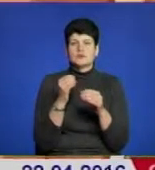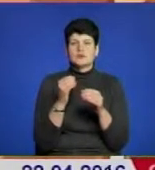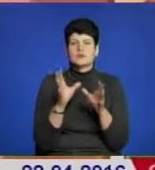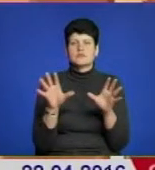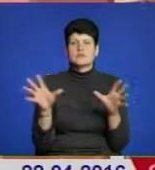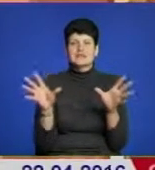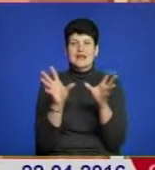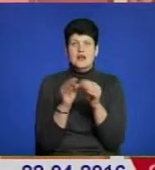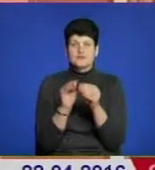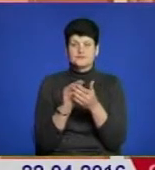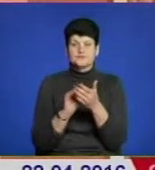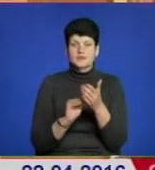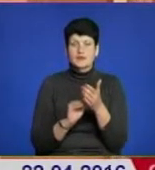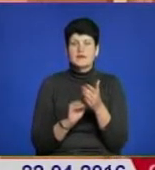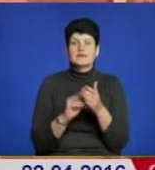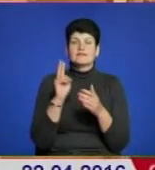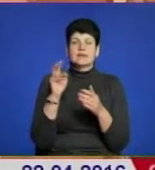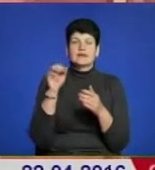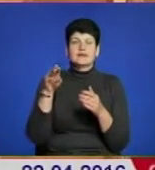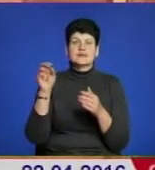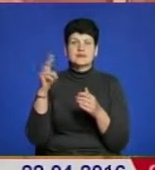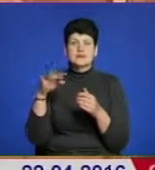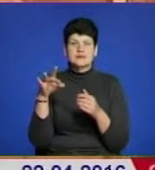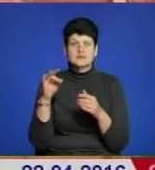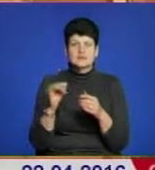разом. Захрестя архікатедрального собору, кажуть